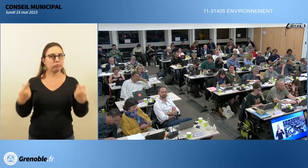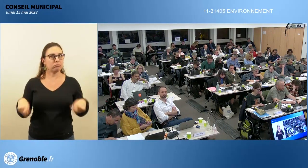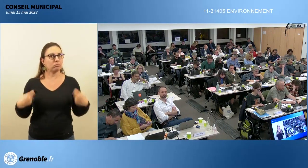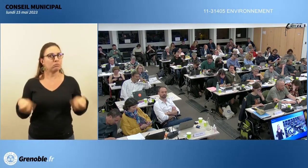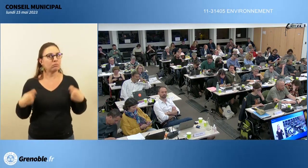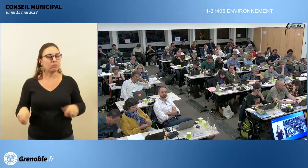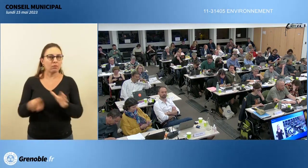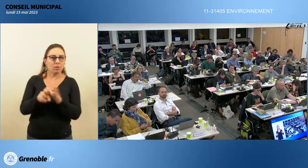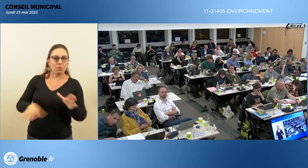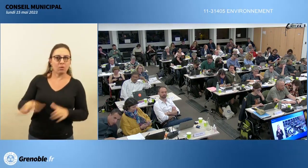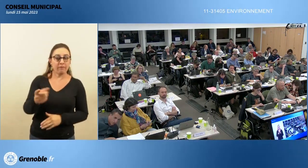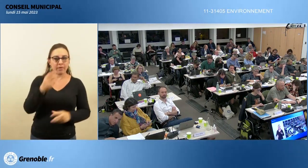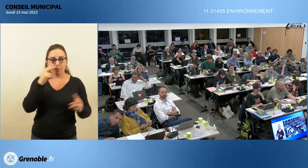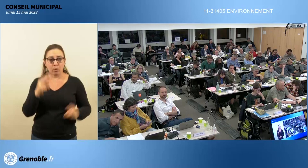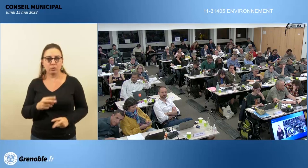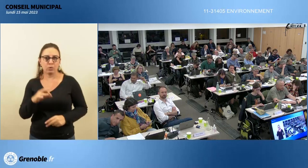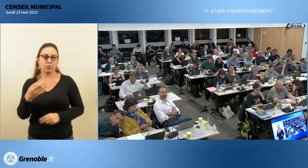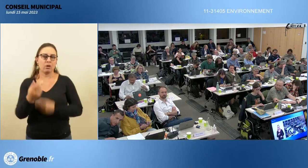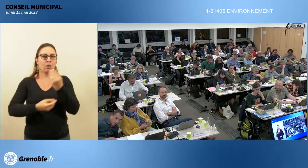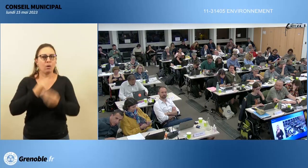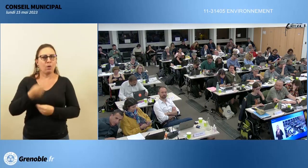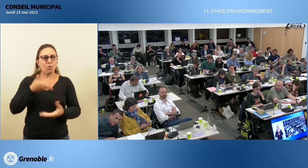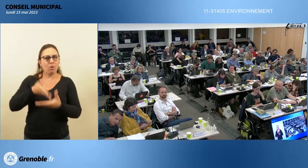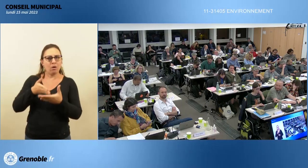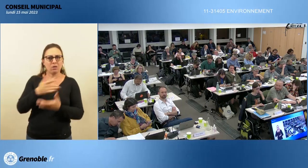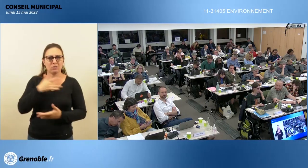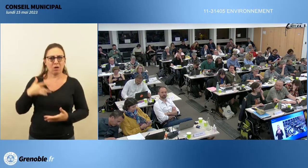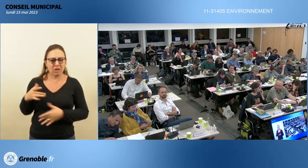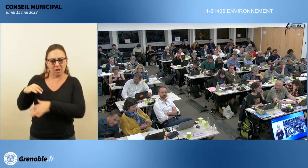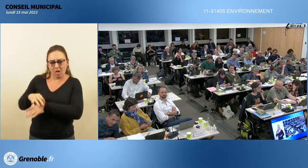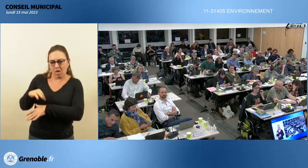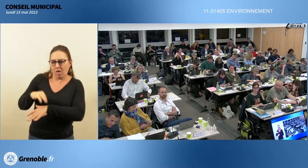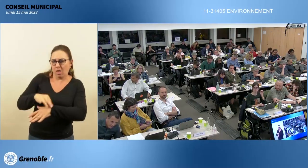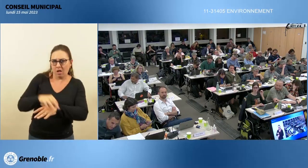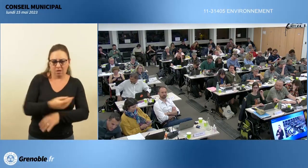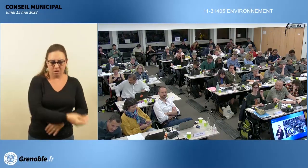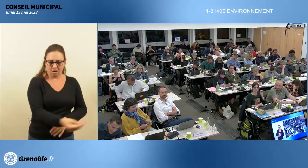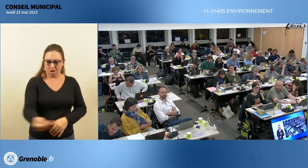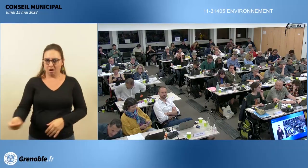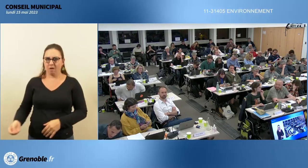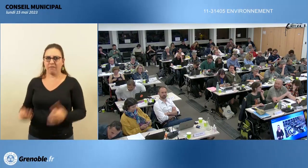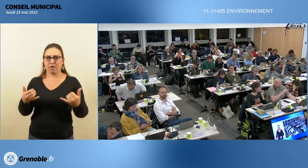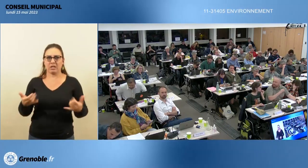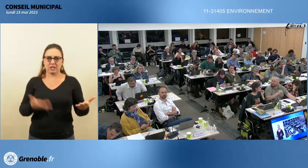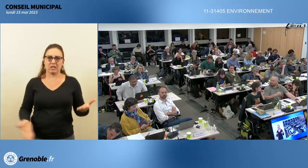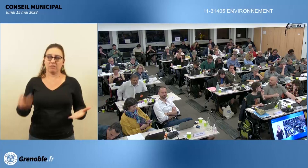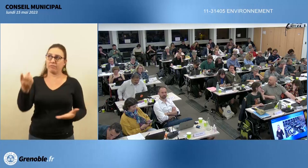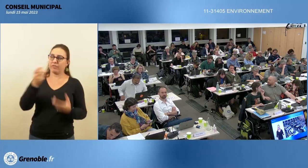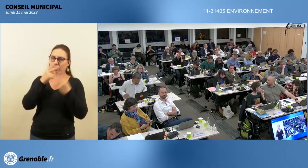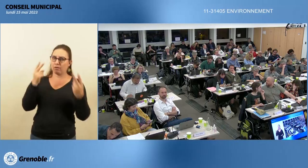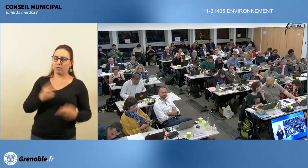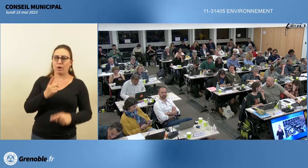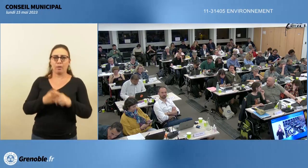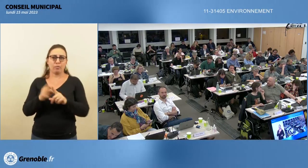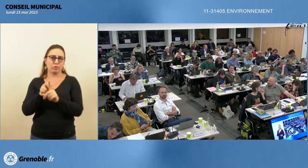notre territoire lié à la pollution de l'air ou bien les difficultés de santé vécues par de nombreux enfants de notre métropole dû à la pollution mais aussi